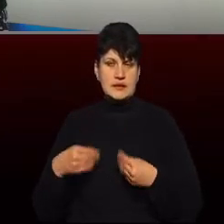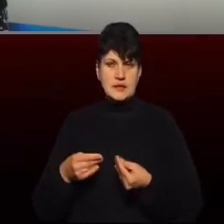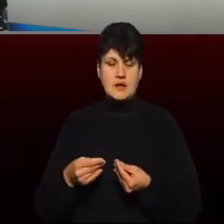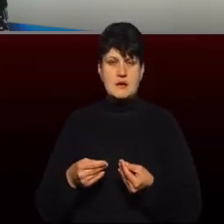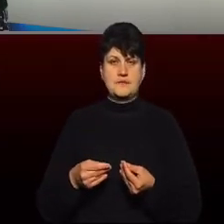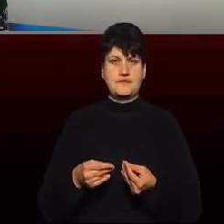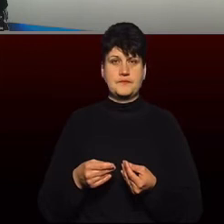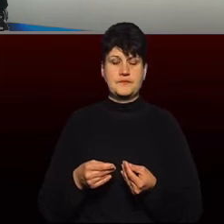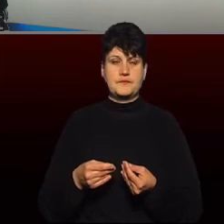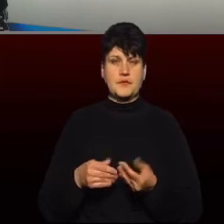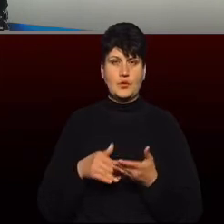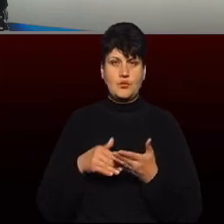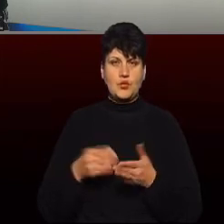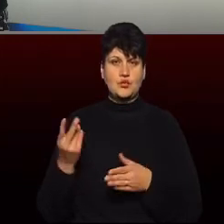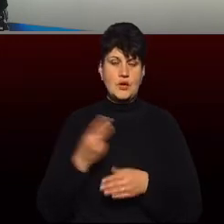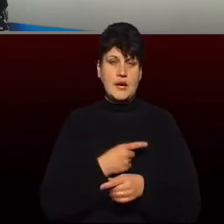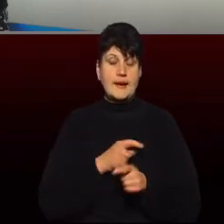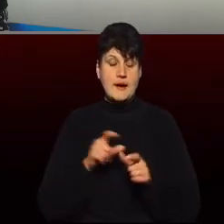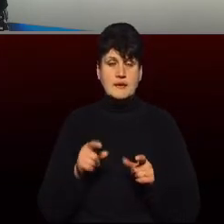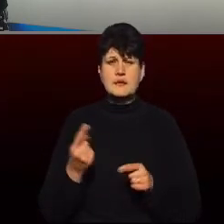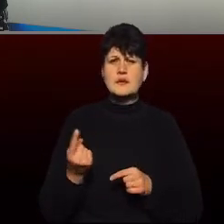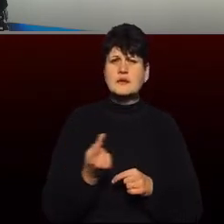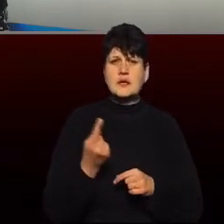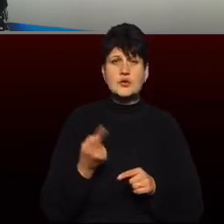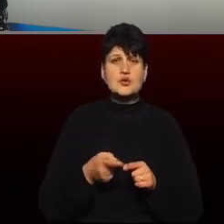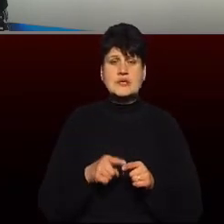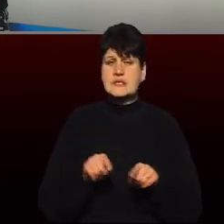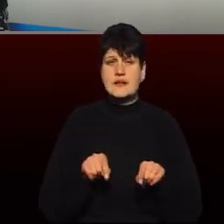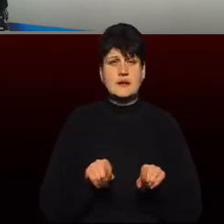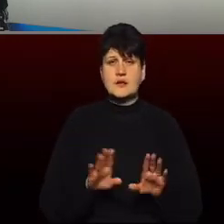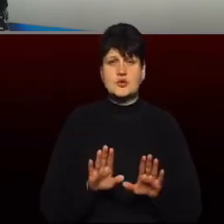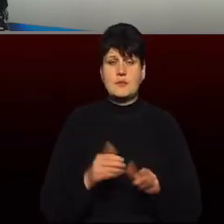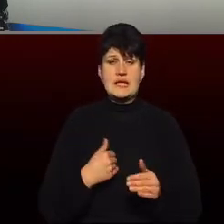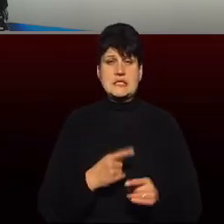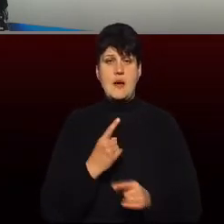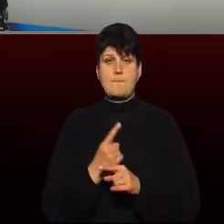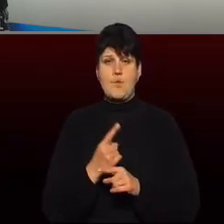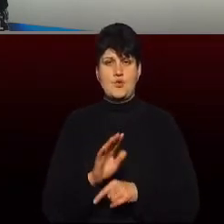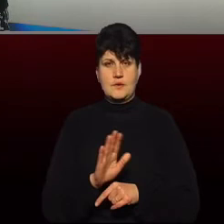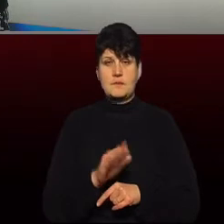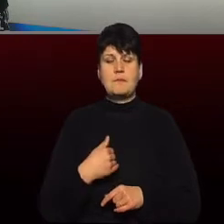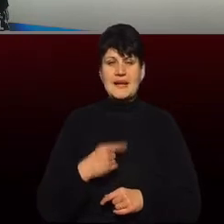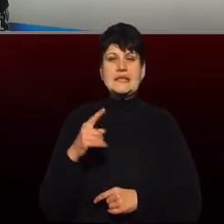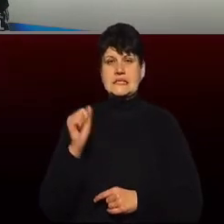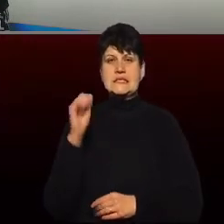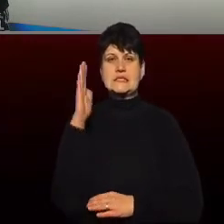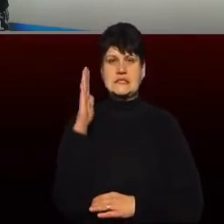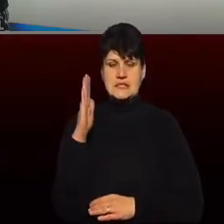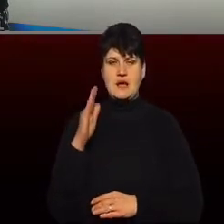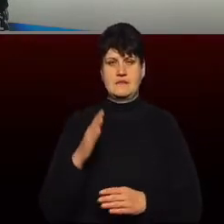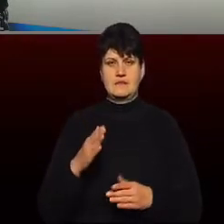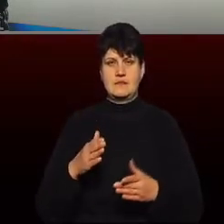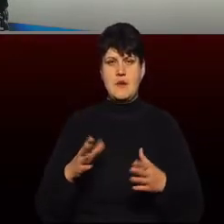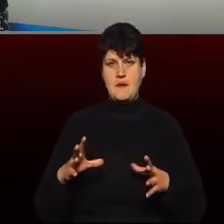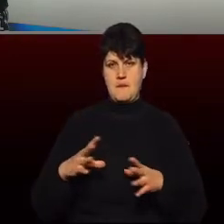І єдине, що це не те, що ми забороняємо, ми за партнерські пологи, вони в нас проводяться, і нам